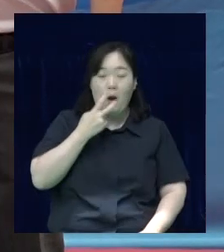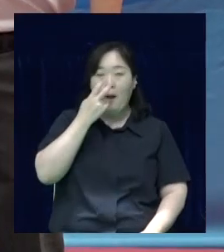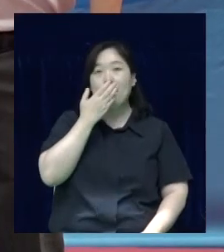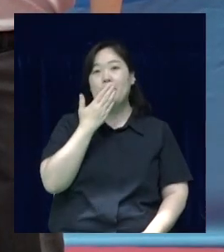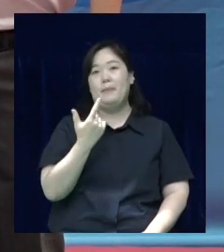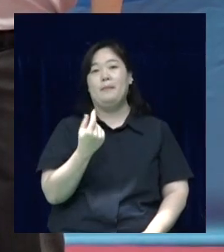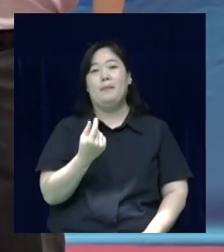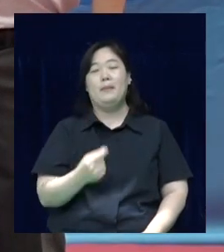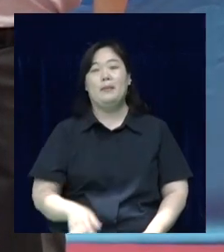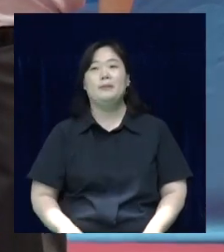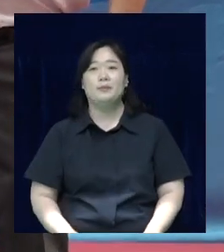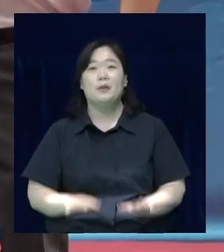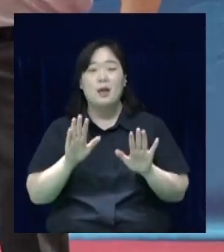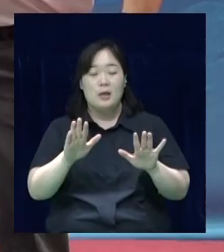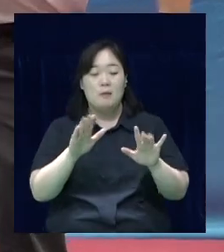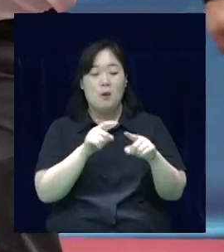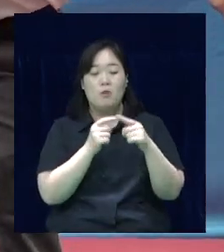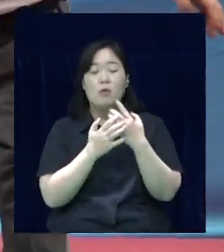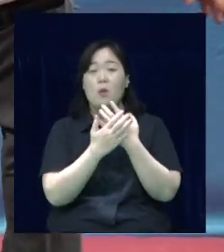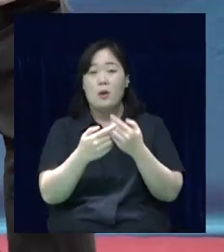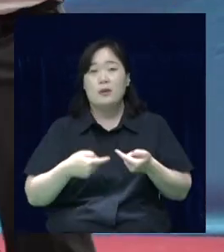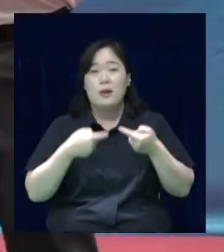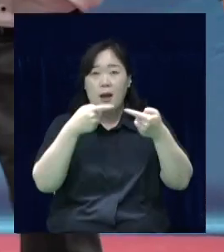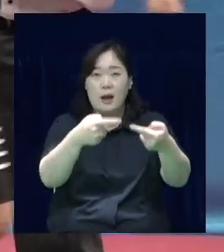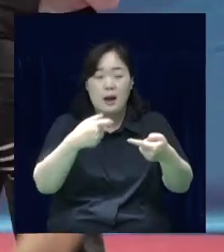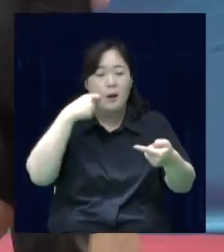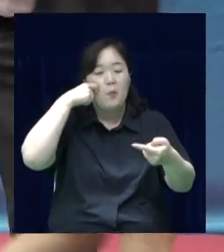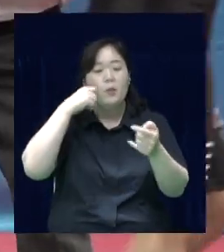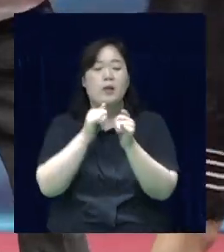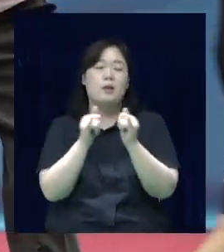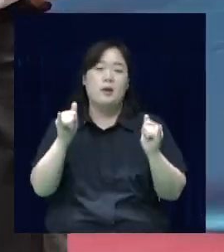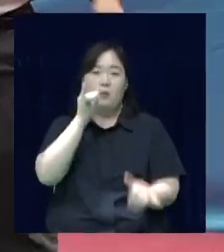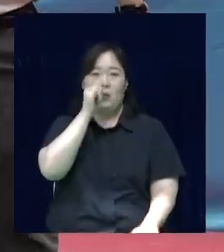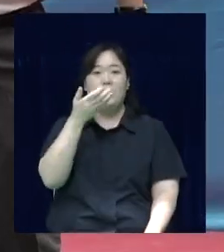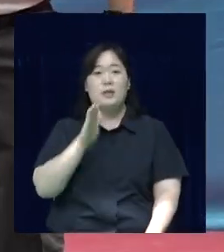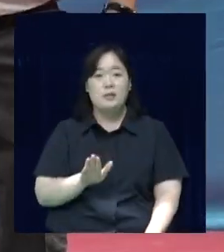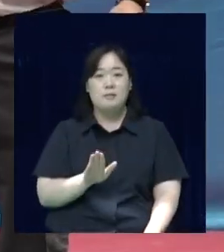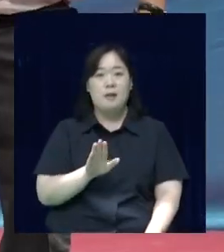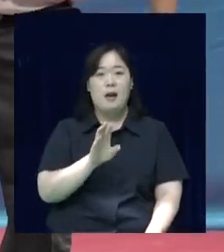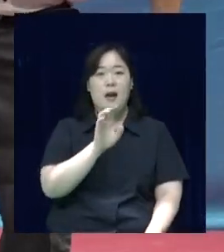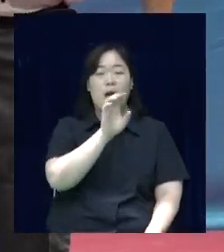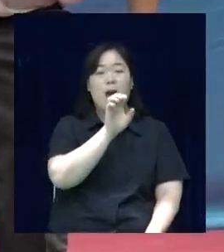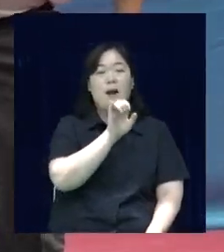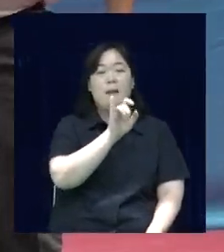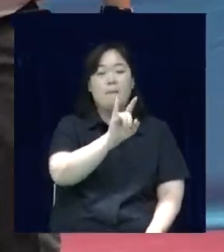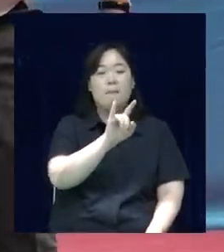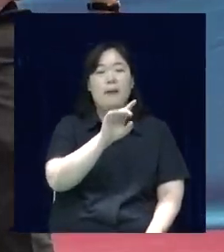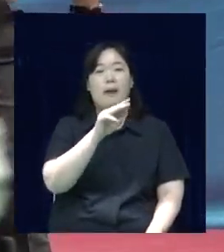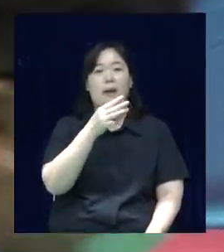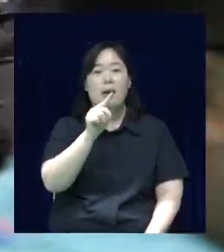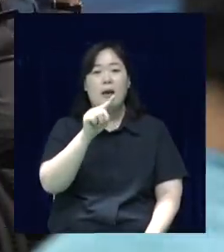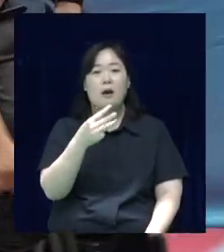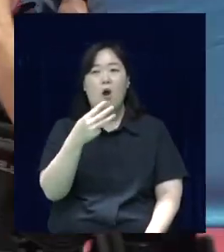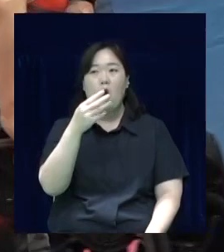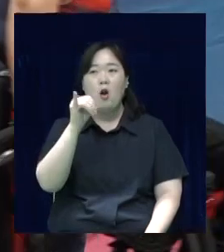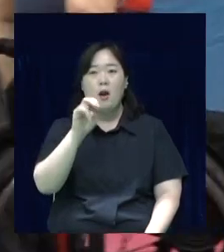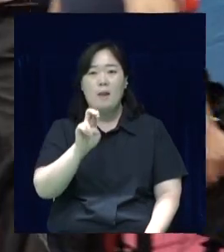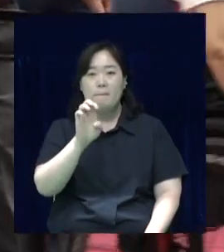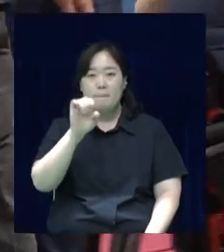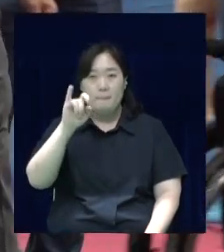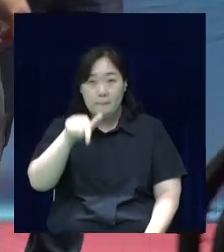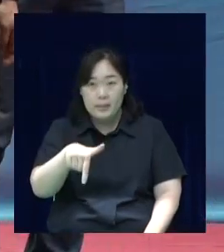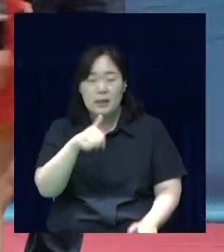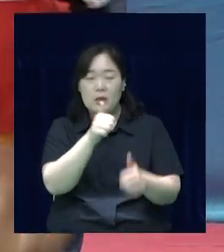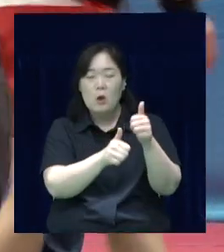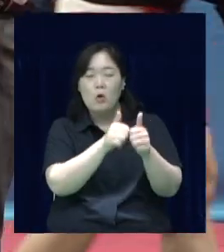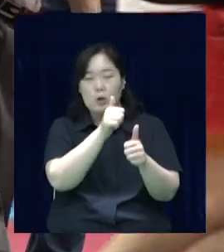부분이 뭐 이번 대회에 참가하지 않은 뭐 선수들도 있겠지만 패럴림픽 네. 경기도 이제 곧 펼쳐지기 때문에 그런